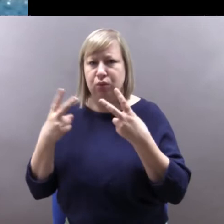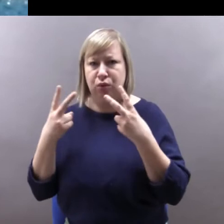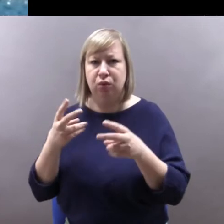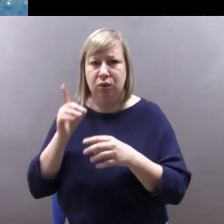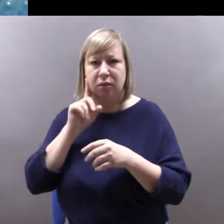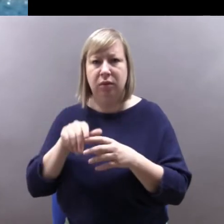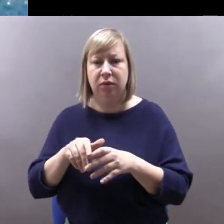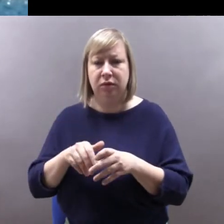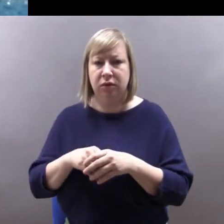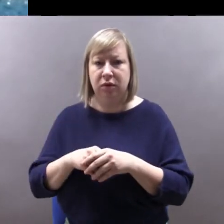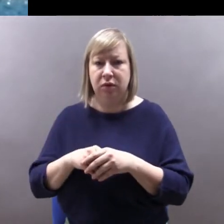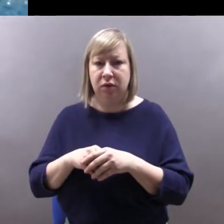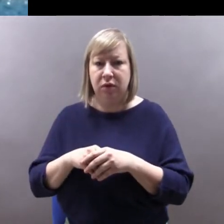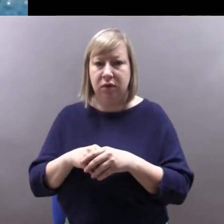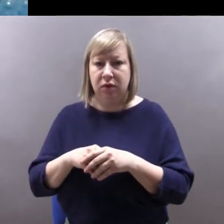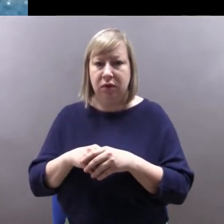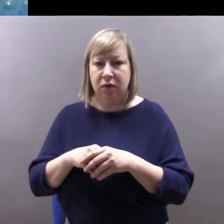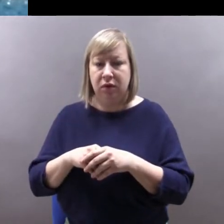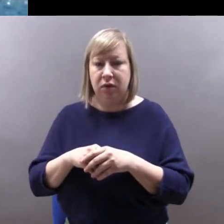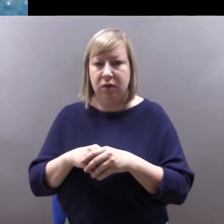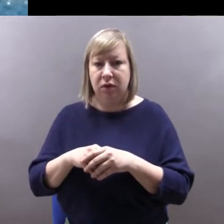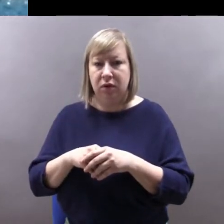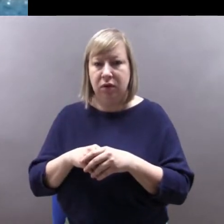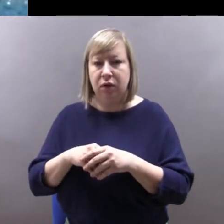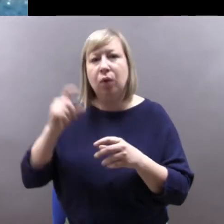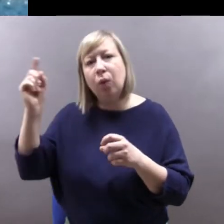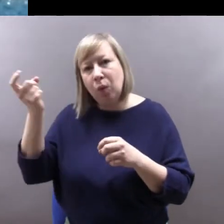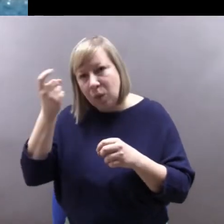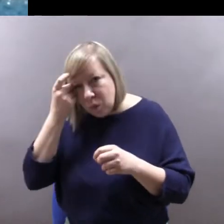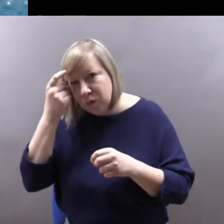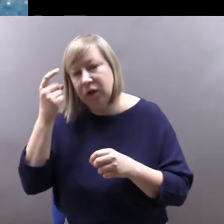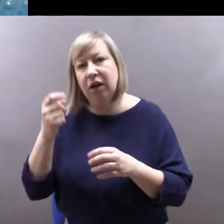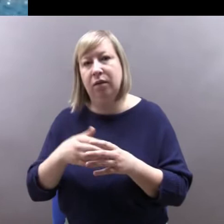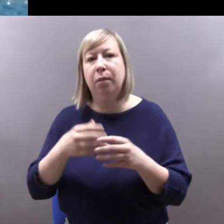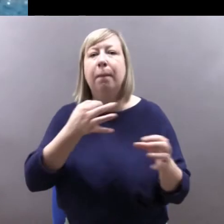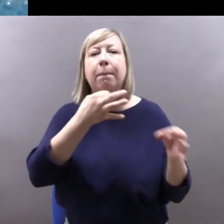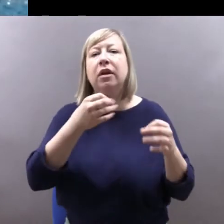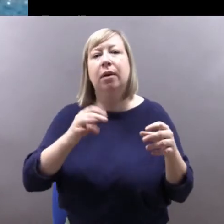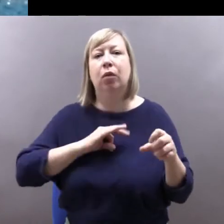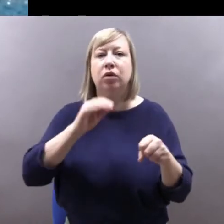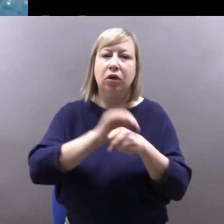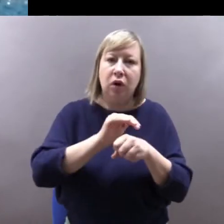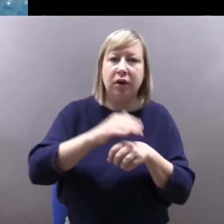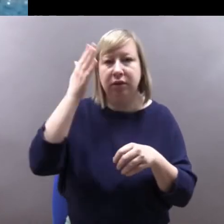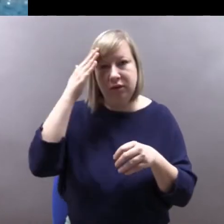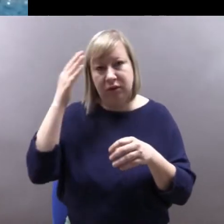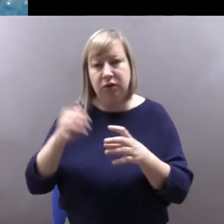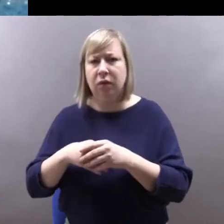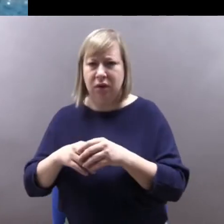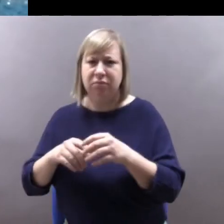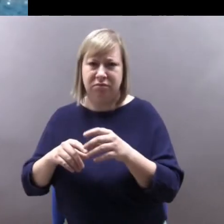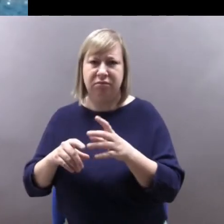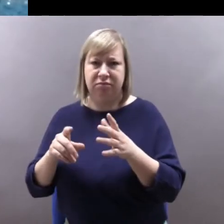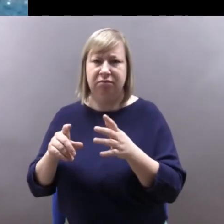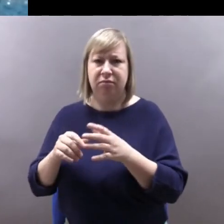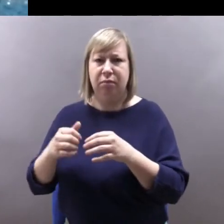Jest tak, że czasami szukam, ale głównie to właśnie się skupiam na tym, że się zapytam kogoś, tak?